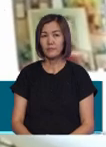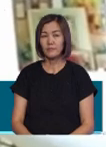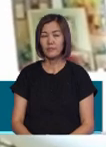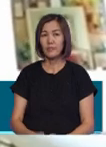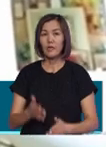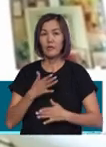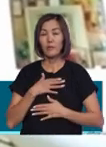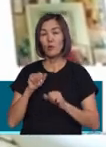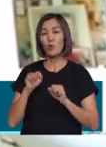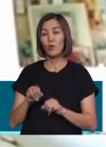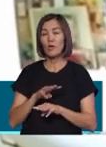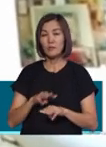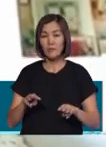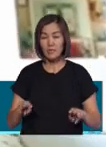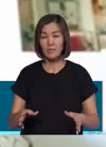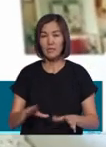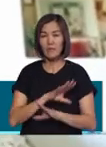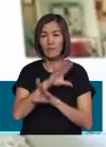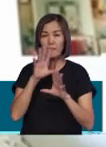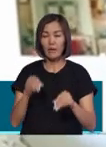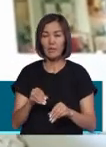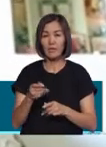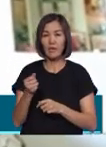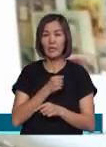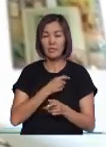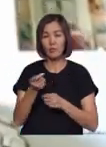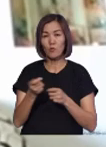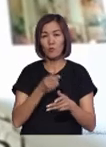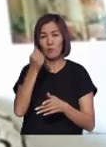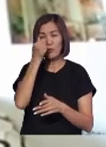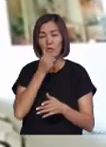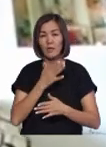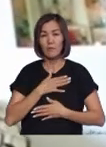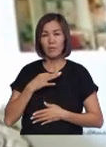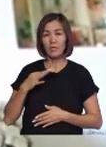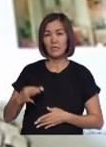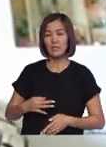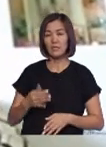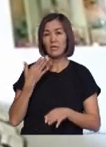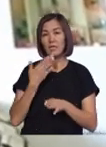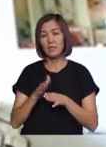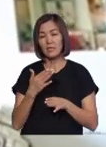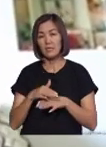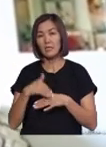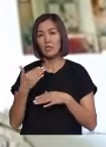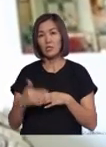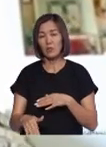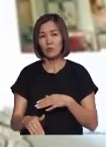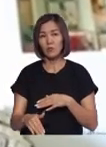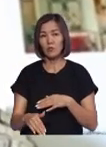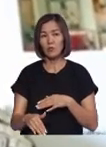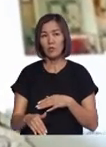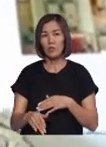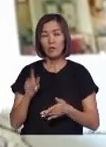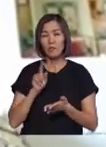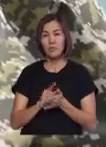Мен Қорғаныс министрлігіне және барлық әскери қолбасшыларға алғыс айтқым келеді. Менің ұлым несие мерзімі кешеуілдеген үшін өз міндетін